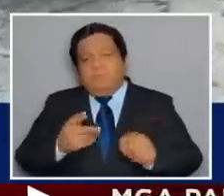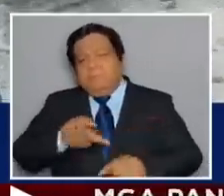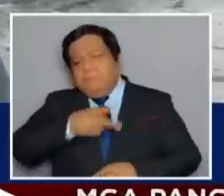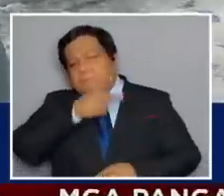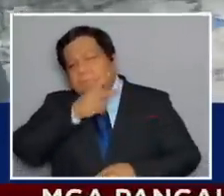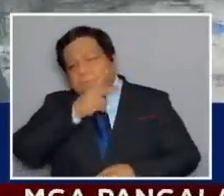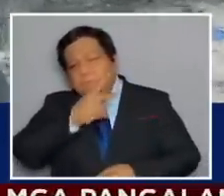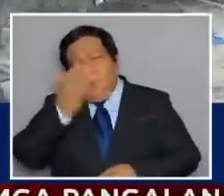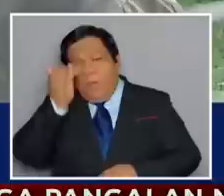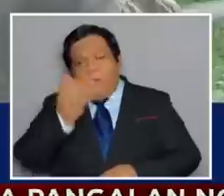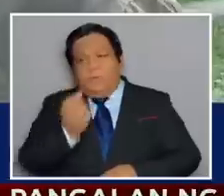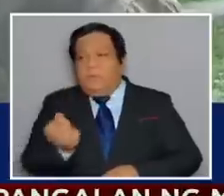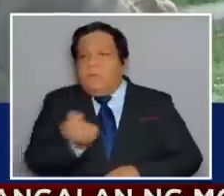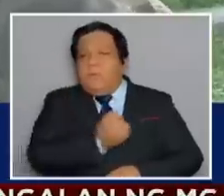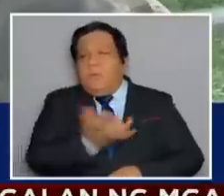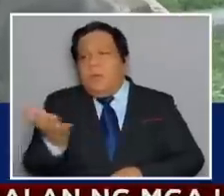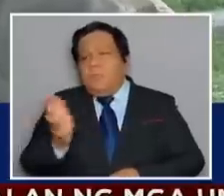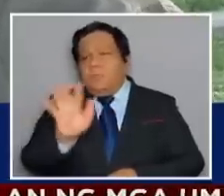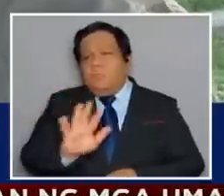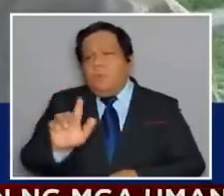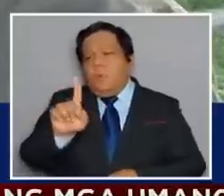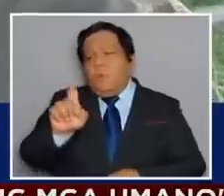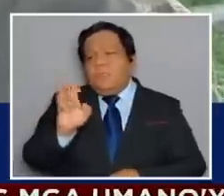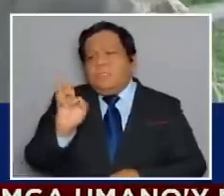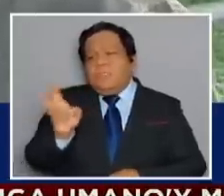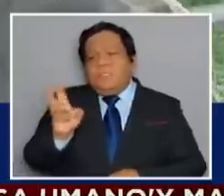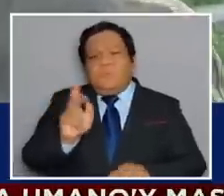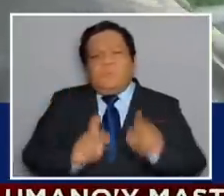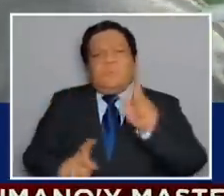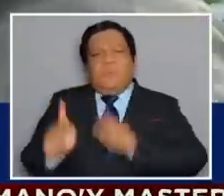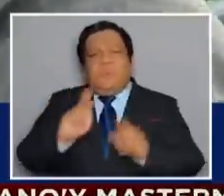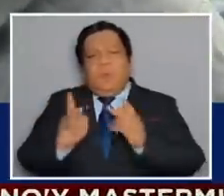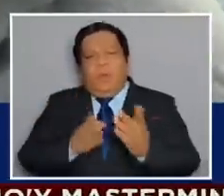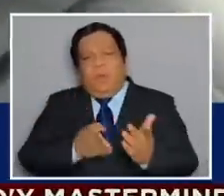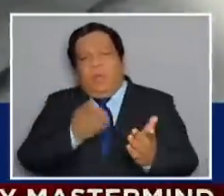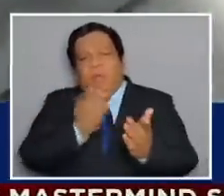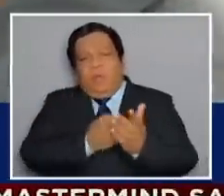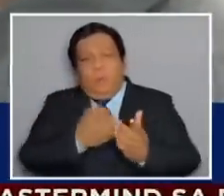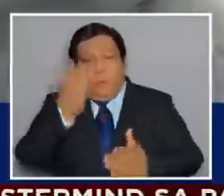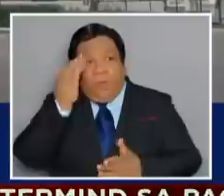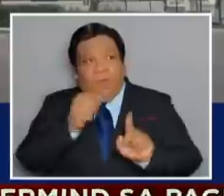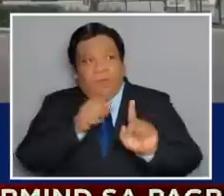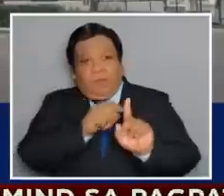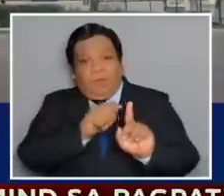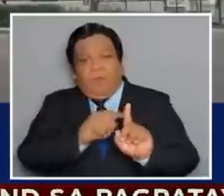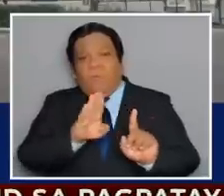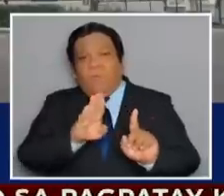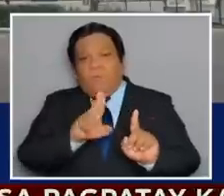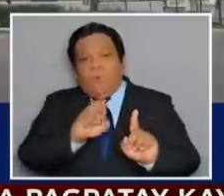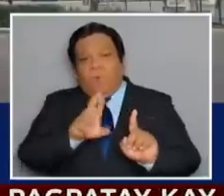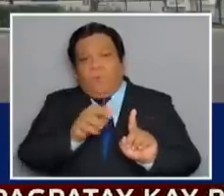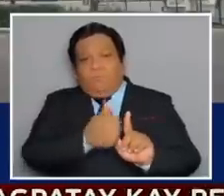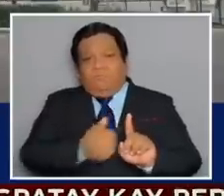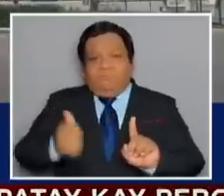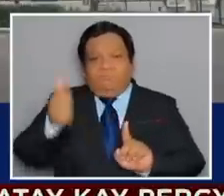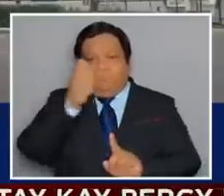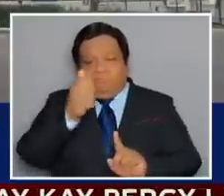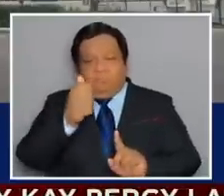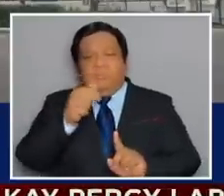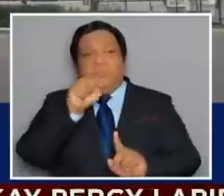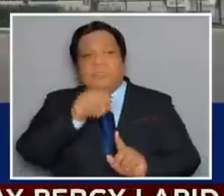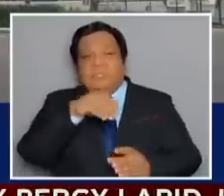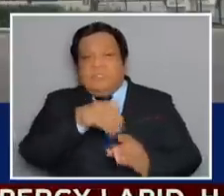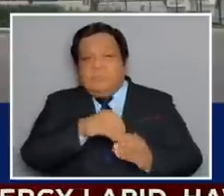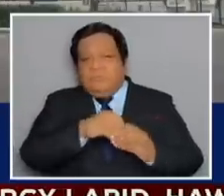of interest sa kaso. Lalo't siya ang nagpapatakbo sa bilibid nang mapatay ang kanyang kapatid. Sa bilibid umano nang galing ang utos